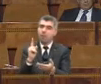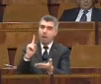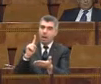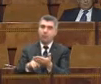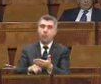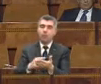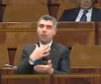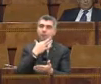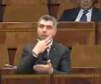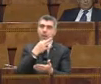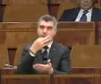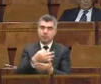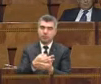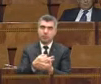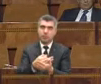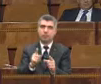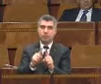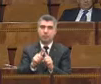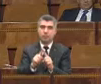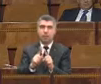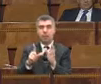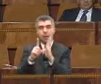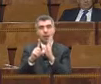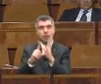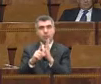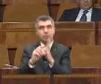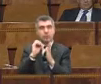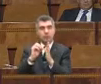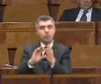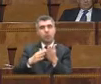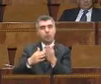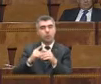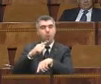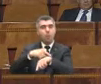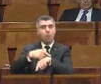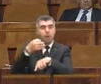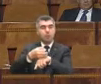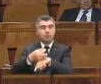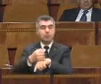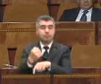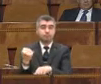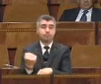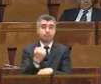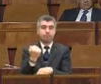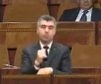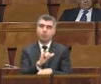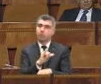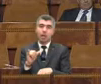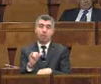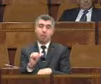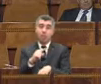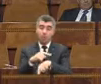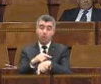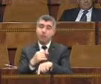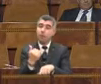وخاصة التسريع. تطبيق تايم از موني، سافوار دوني لا فالور دو تون او تون، لان لو تون اي بلو شير